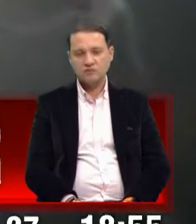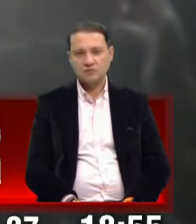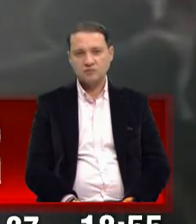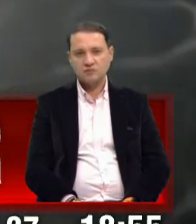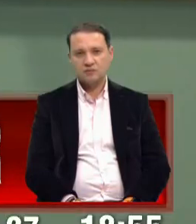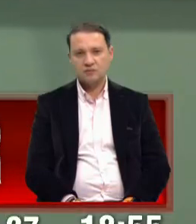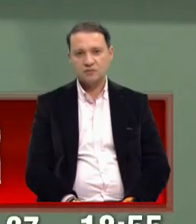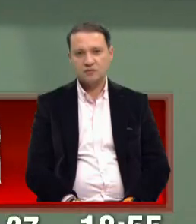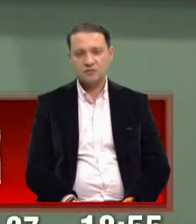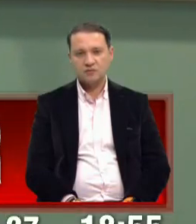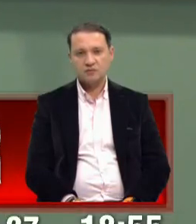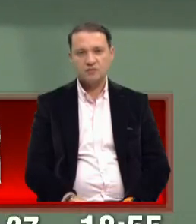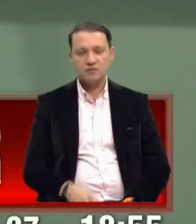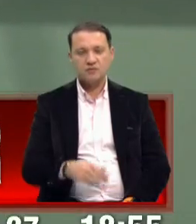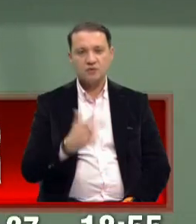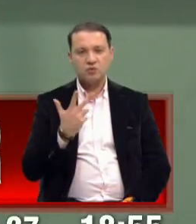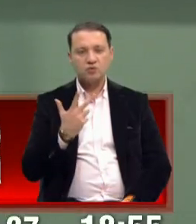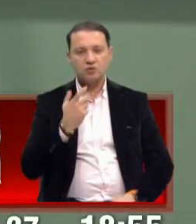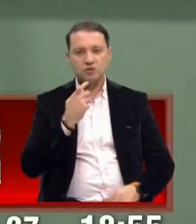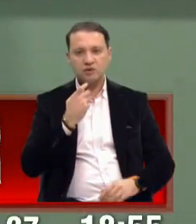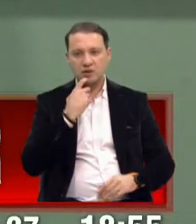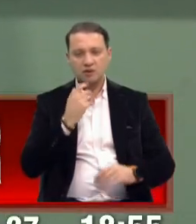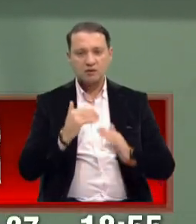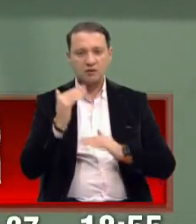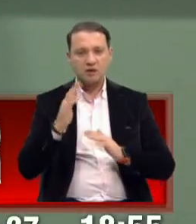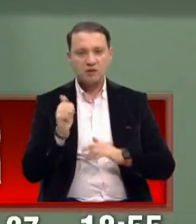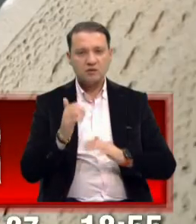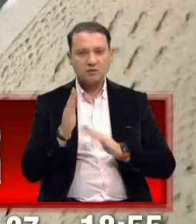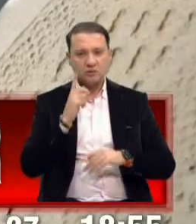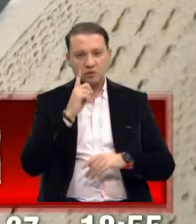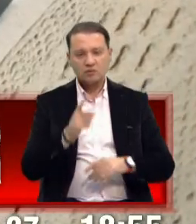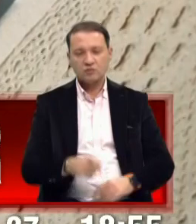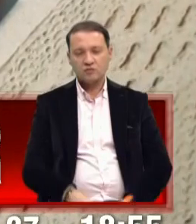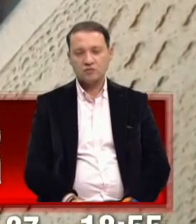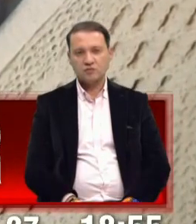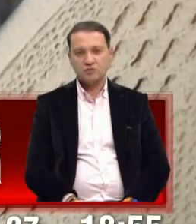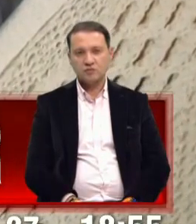bozuyor üç nesle kadar Bu etkinin e devam ettiği görüldü